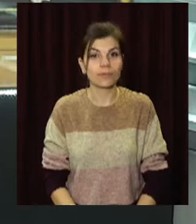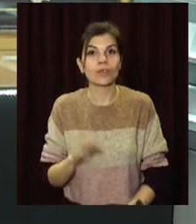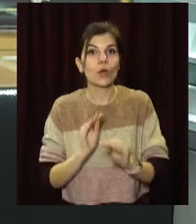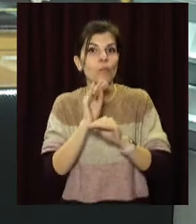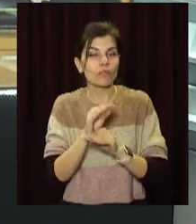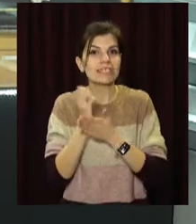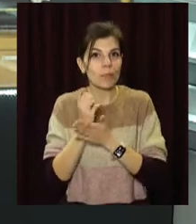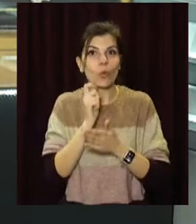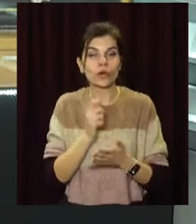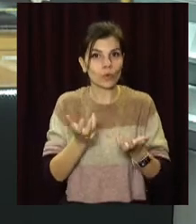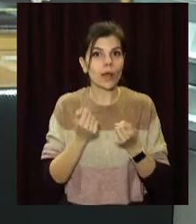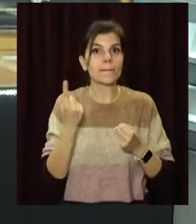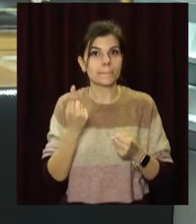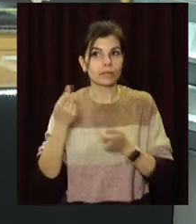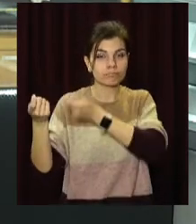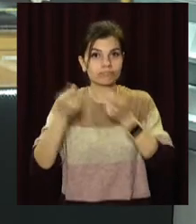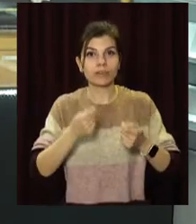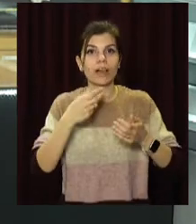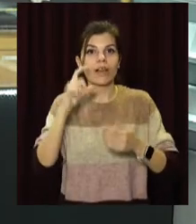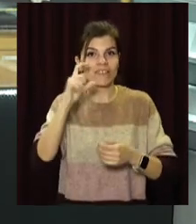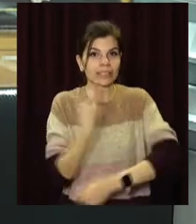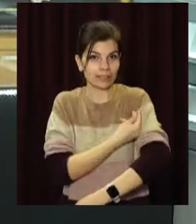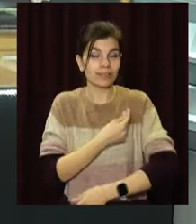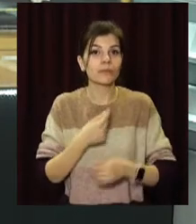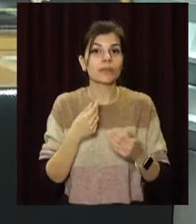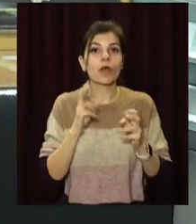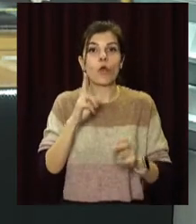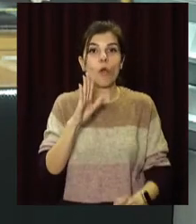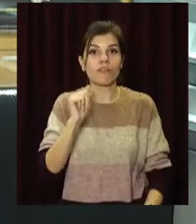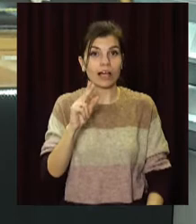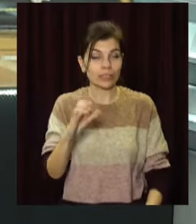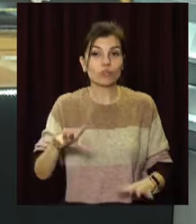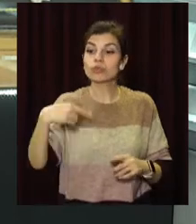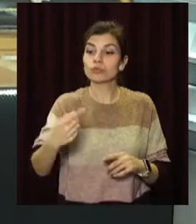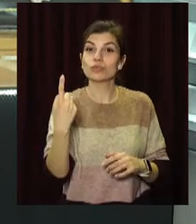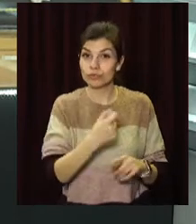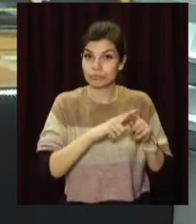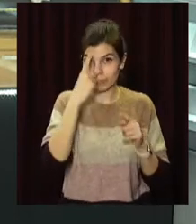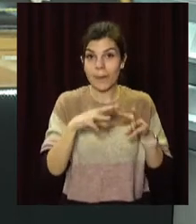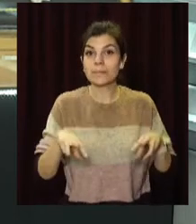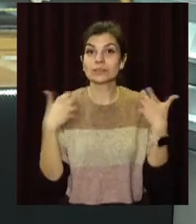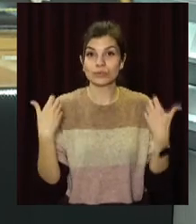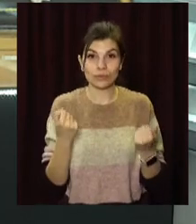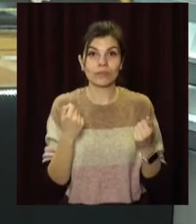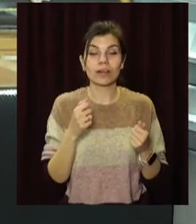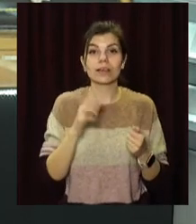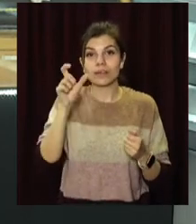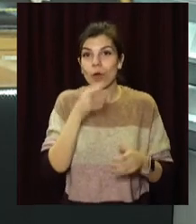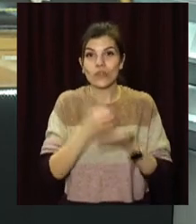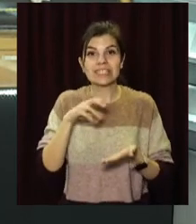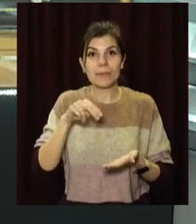Поповнення запасів. Україна отримає першу партію вакцини від коронавірусу за програмою COVAX вже наступного тижня. Про це